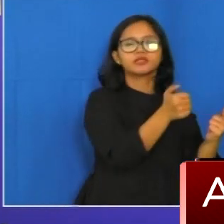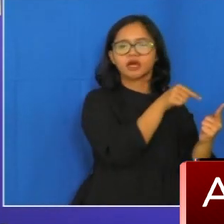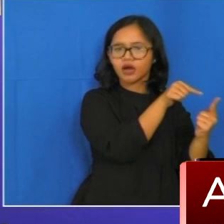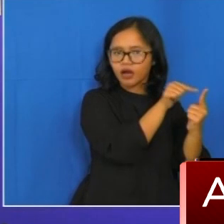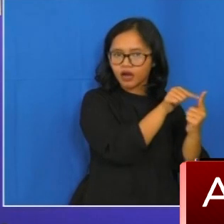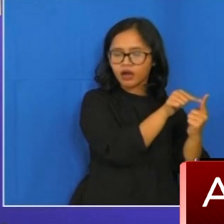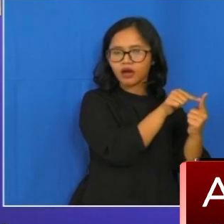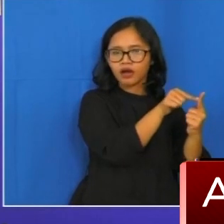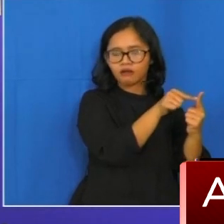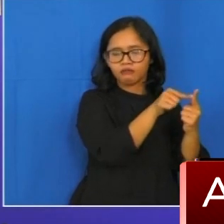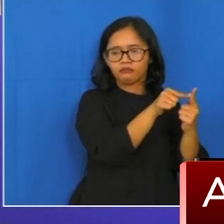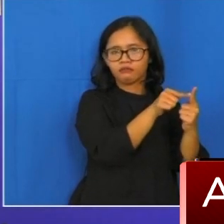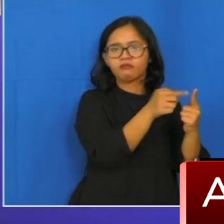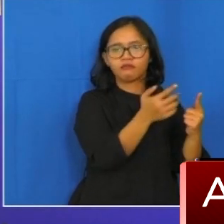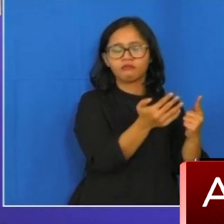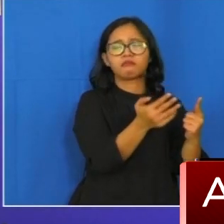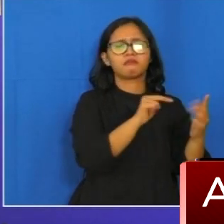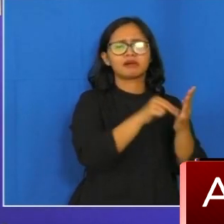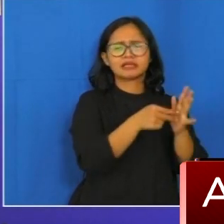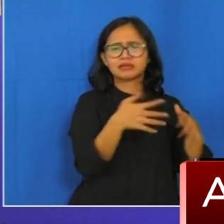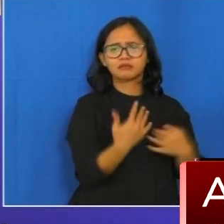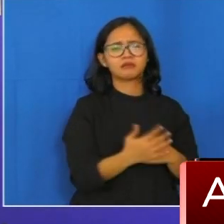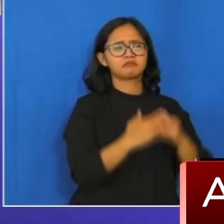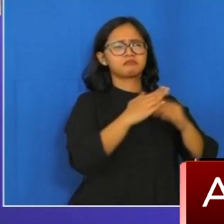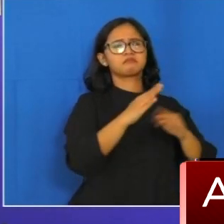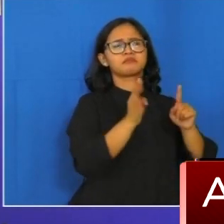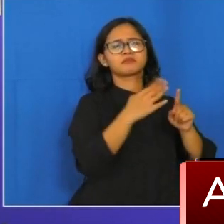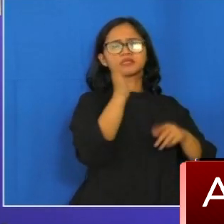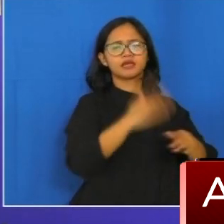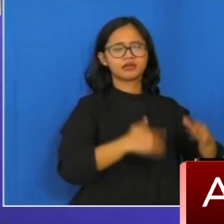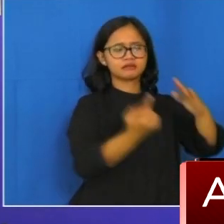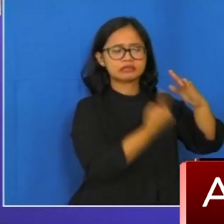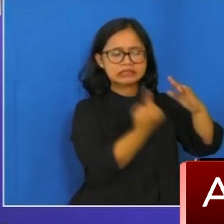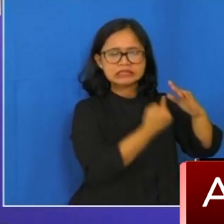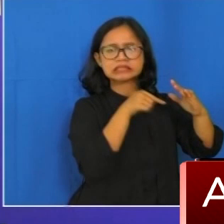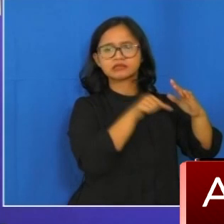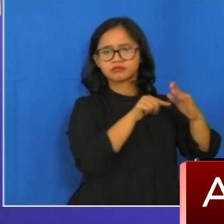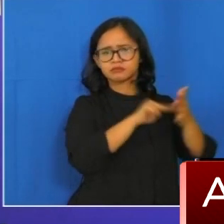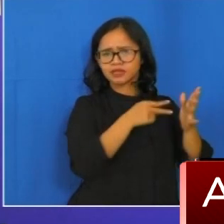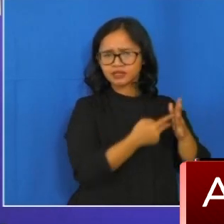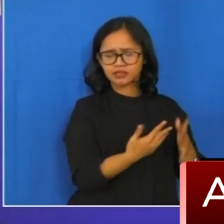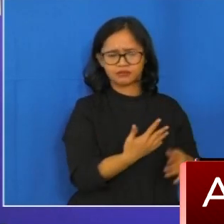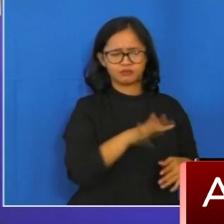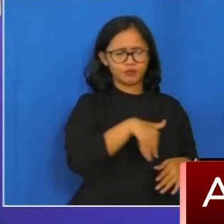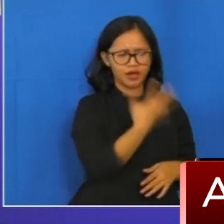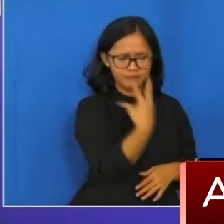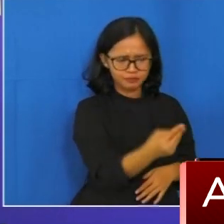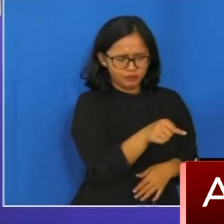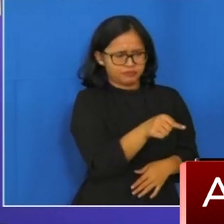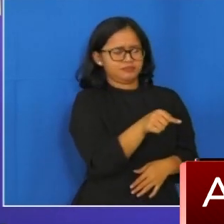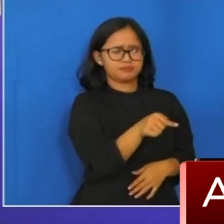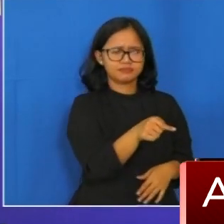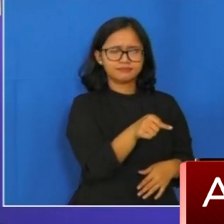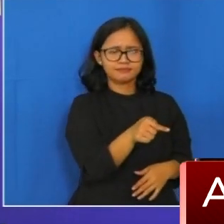halaman maka kita akan dikarantina selama 14 Hari tutup Hai sehingga makna pulang kampung